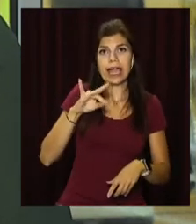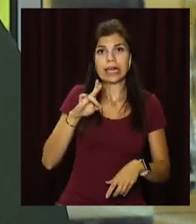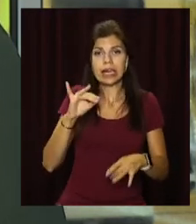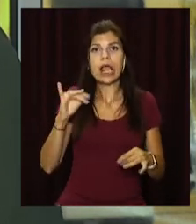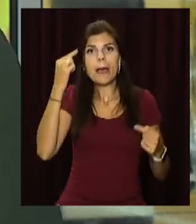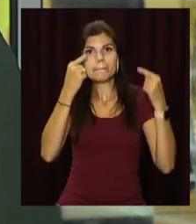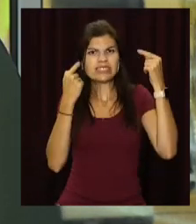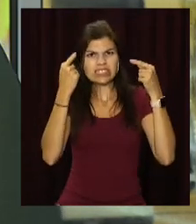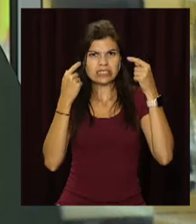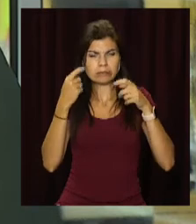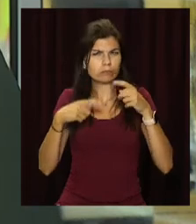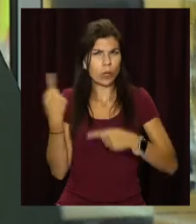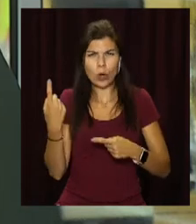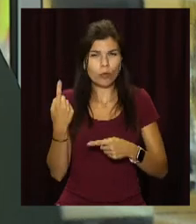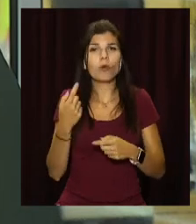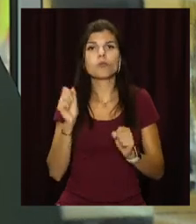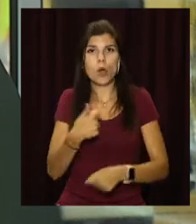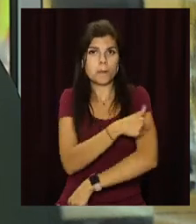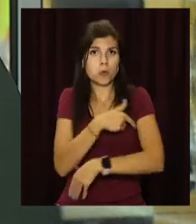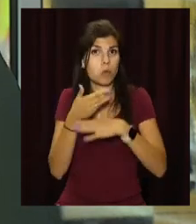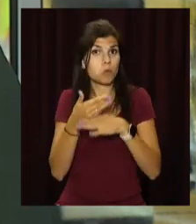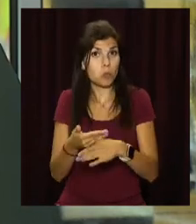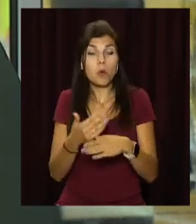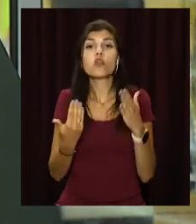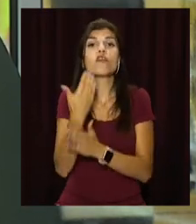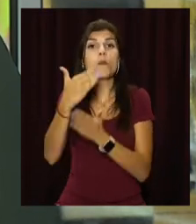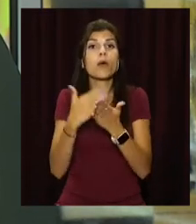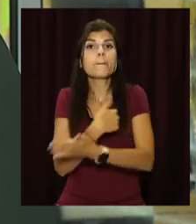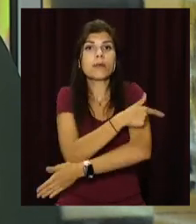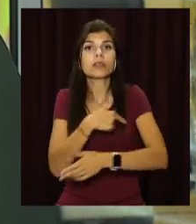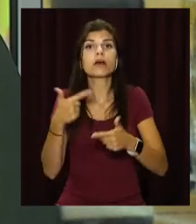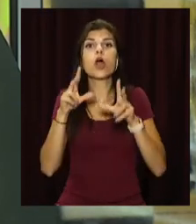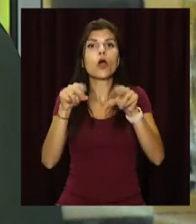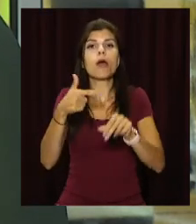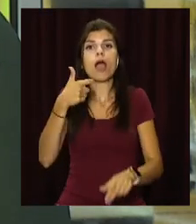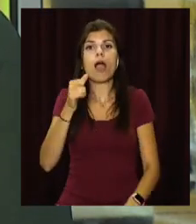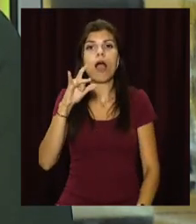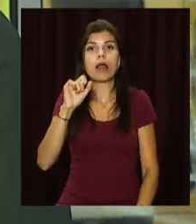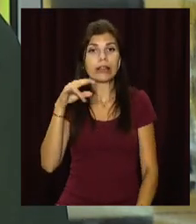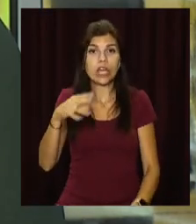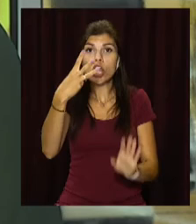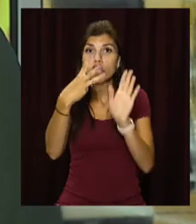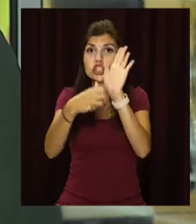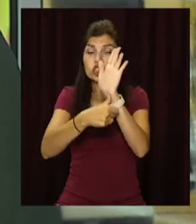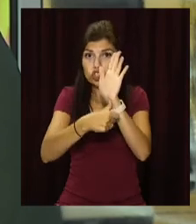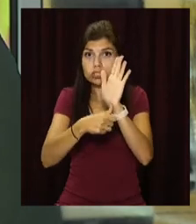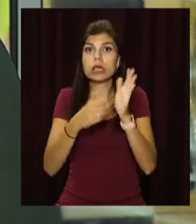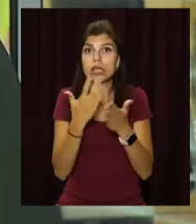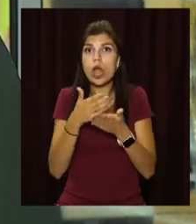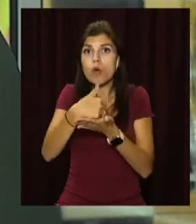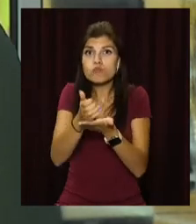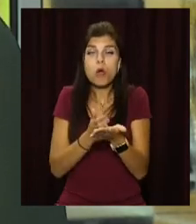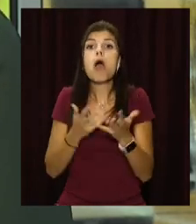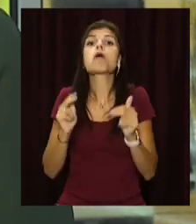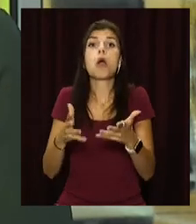зможуть безкоштовно отримати гарантовану меддопомогу. Наразі в новій програмі медичних гарантій 36 пакетів послуг. Як їх отримати – у